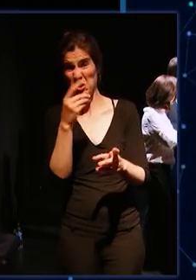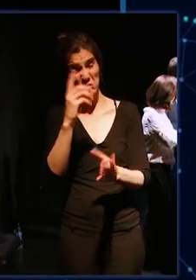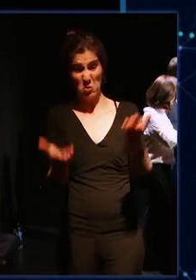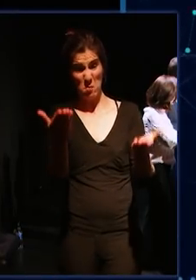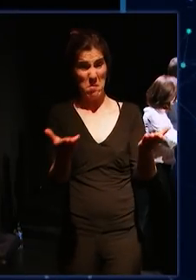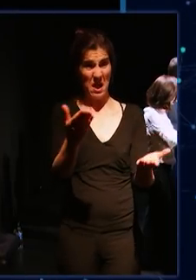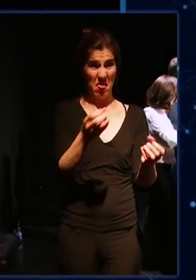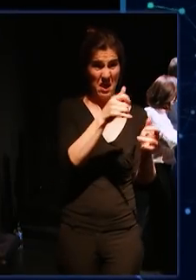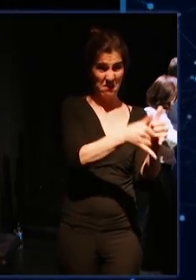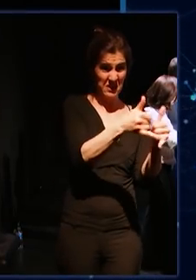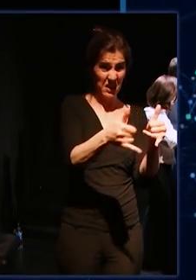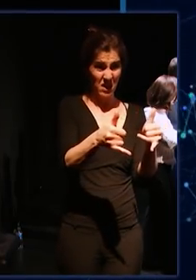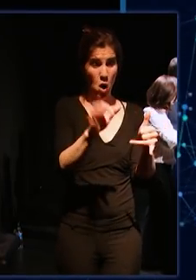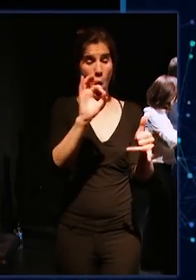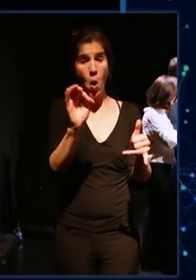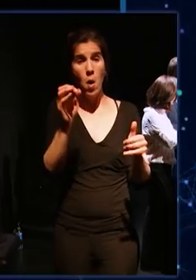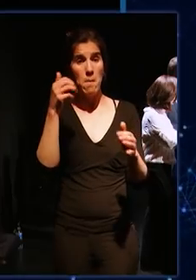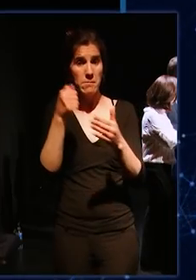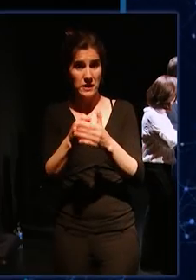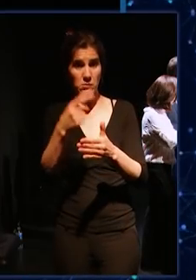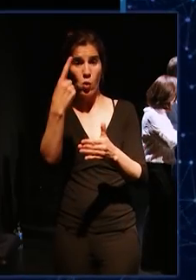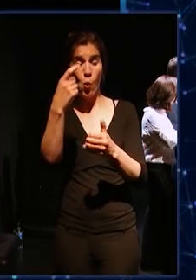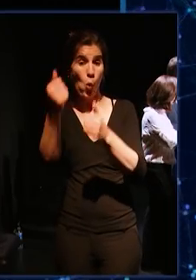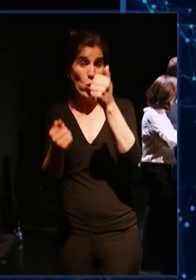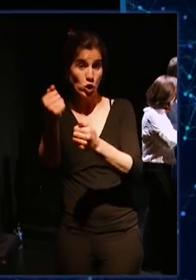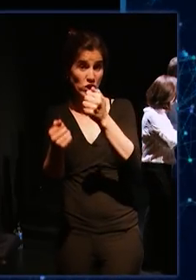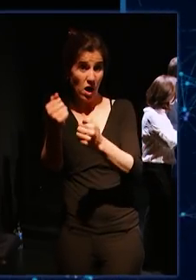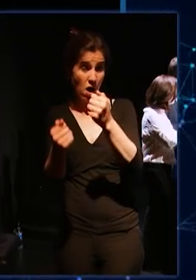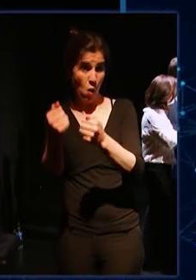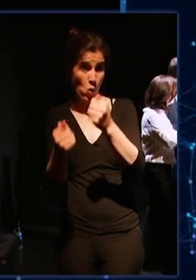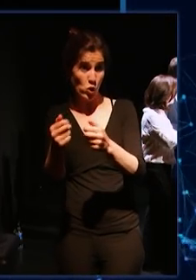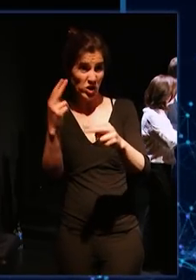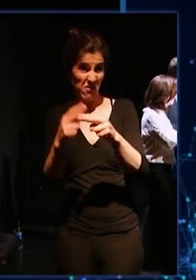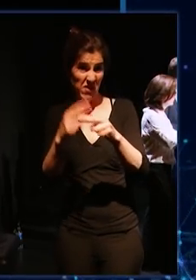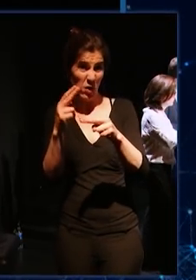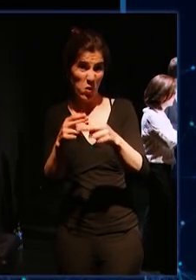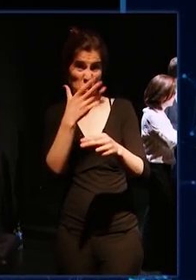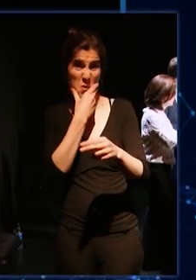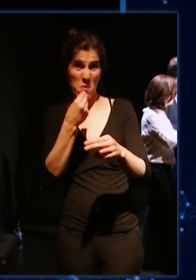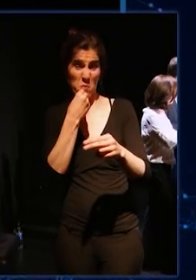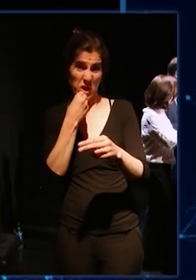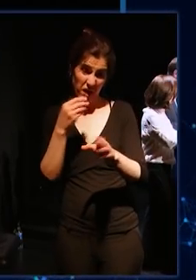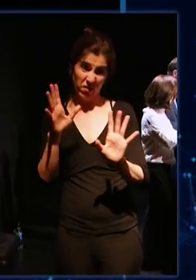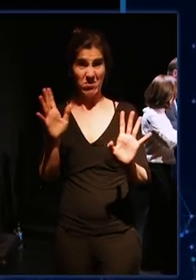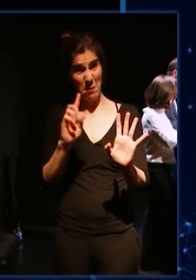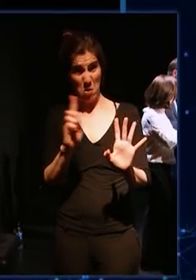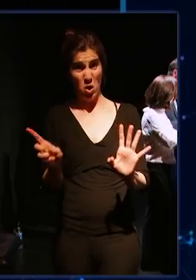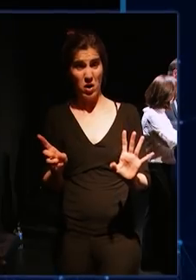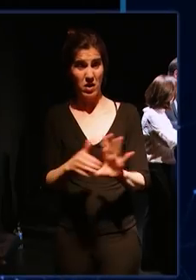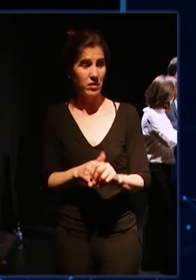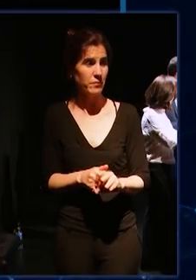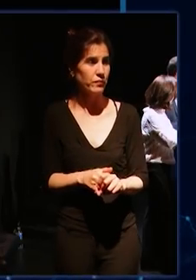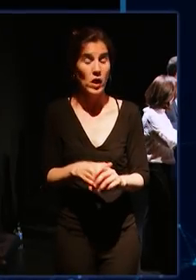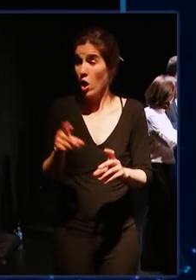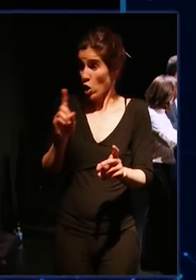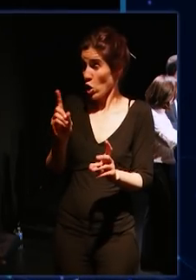havia un cotxe que és un trasto de ferro de 400 quilos, que tampoc és que sigui especialment bonic. No, si tot el que